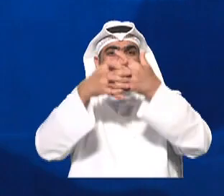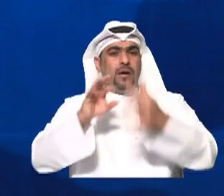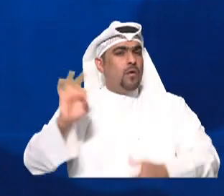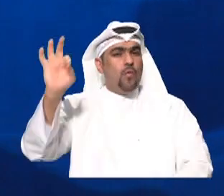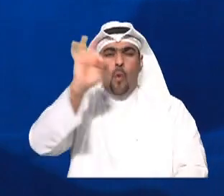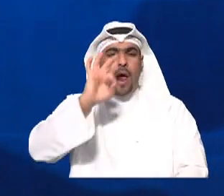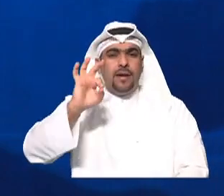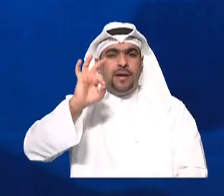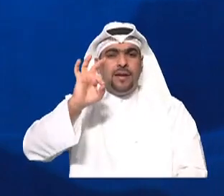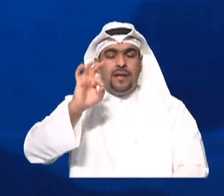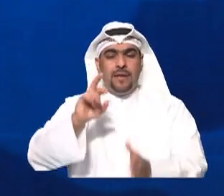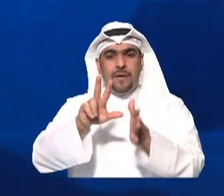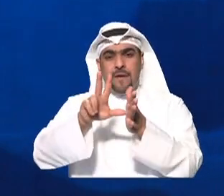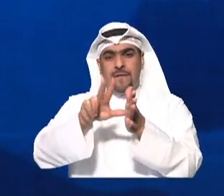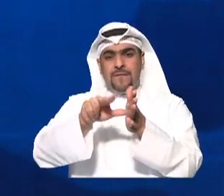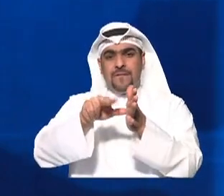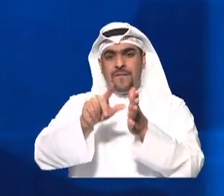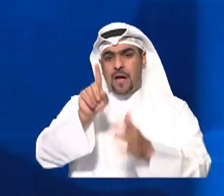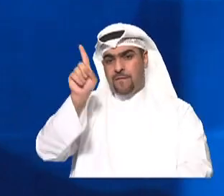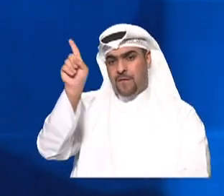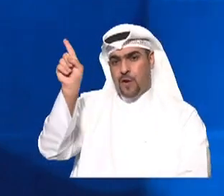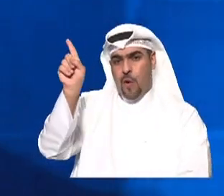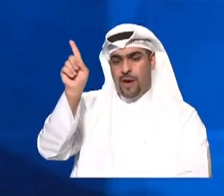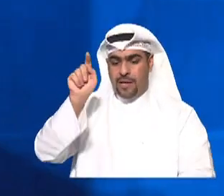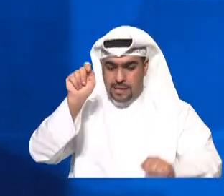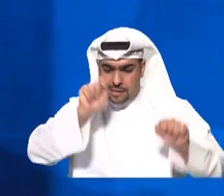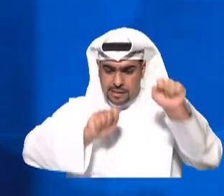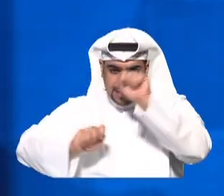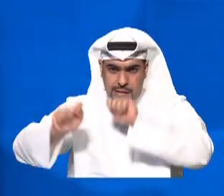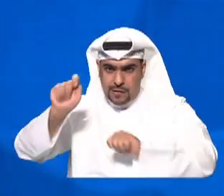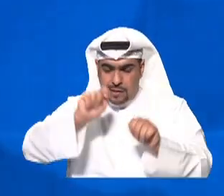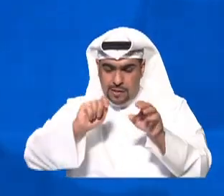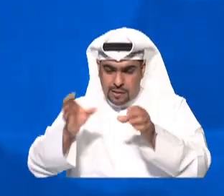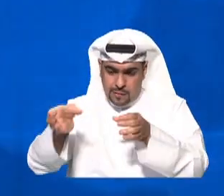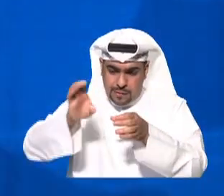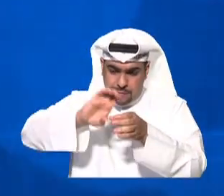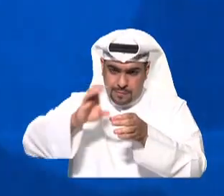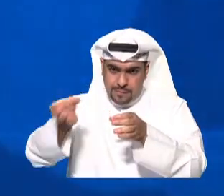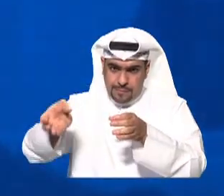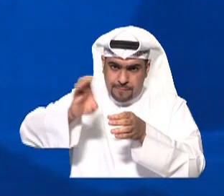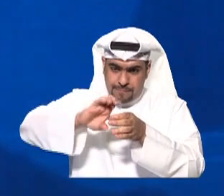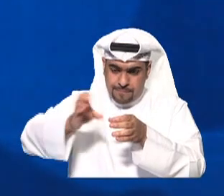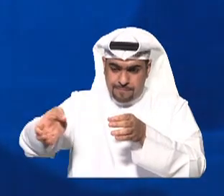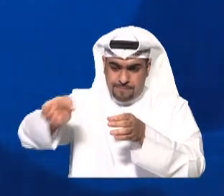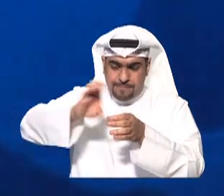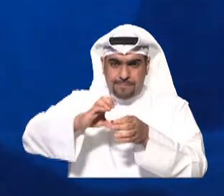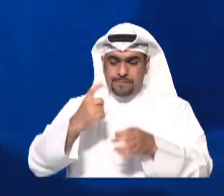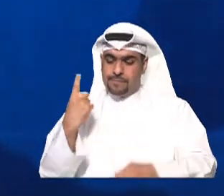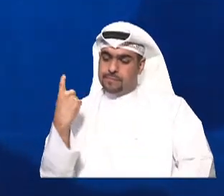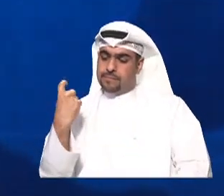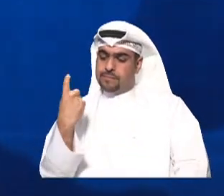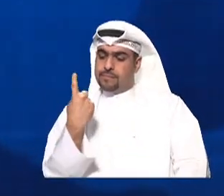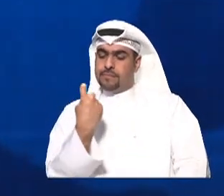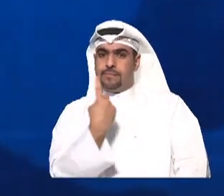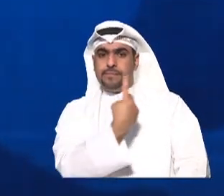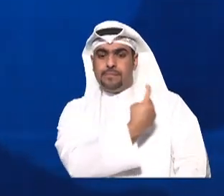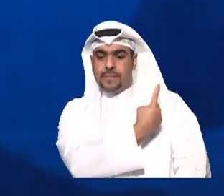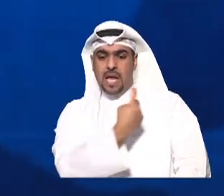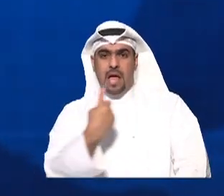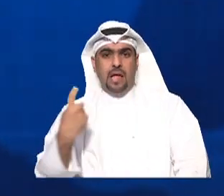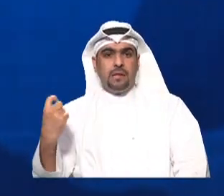تقوم بتصنيع عطورات مقلدة وتعبئتها بقنان لعطور ماركات عالمية عن طريق مواد